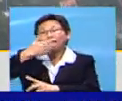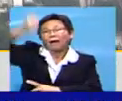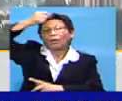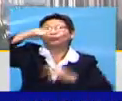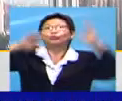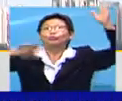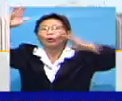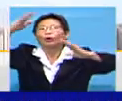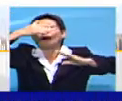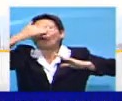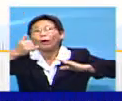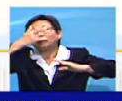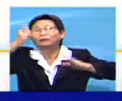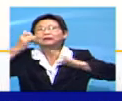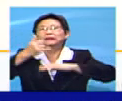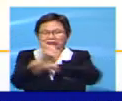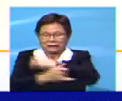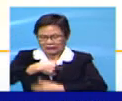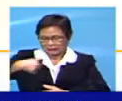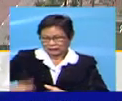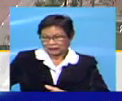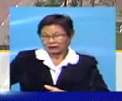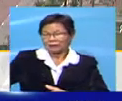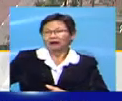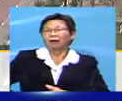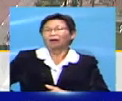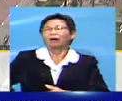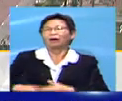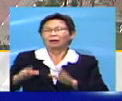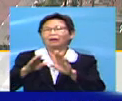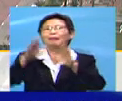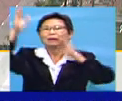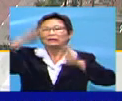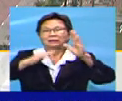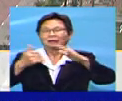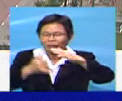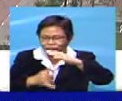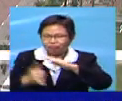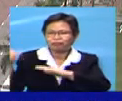Malaysia memandangkan negara ini merupakan pintu masuk utama bagi rantau Asia Tenggara.